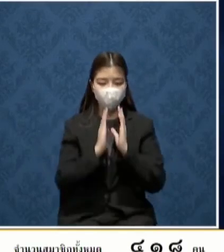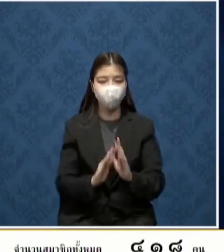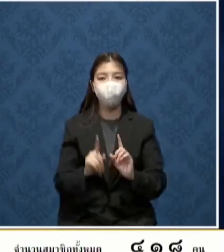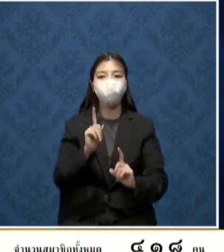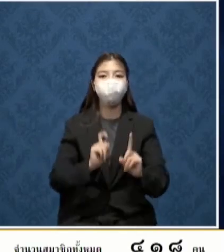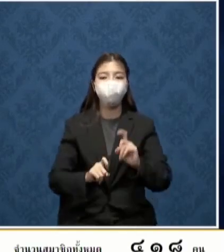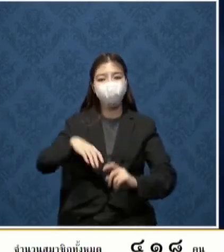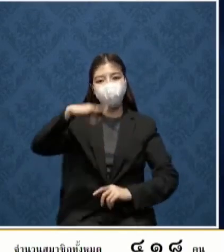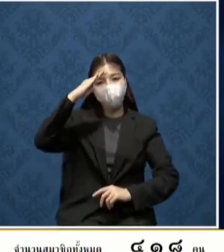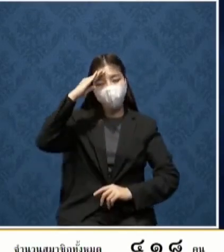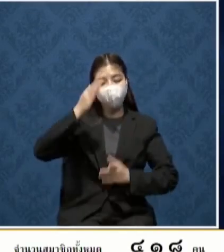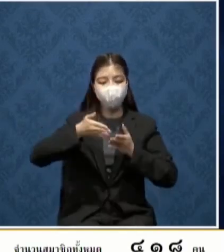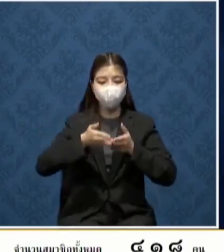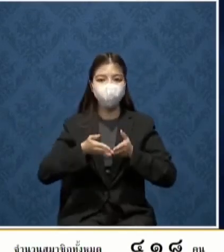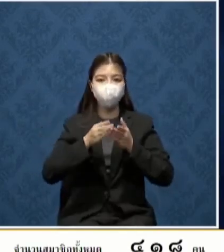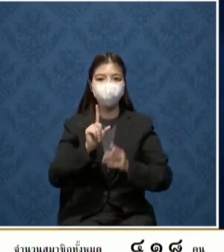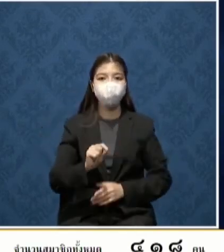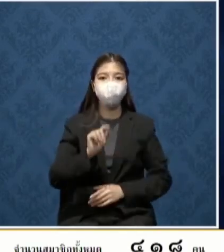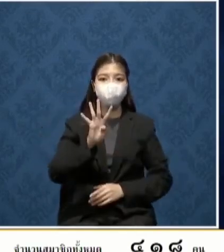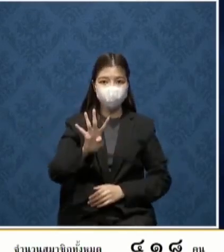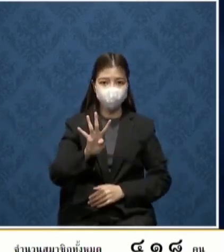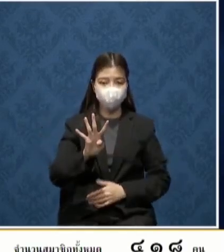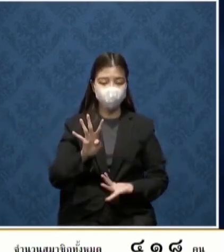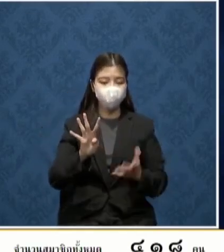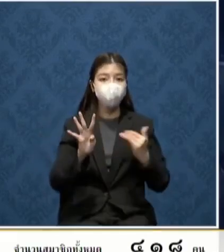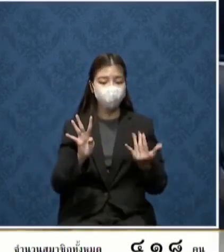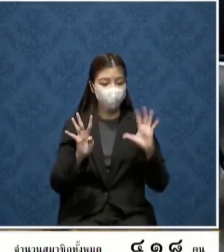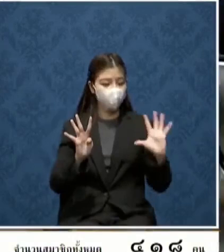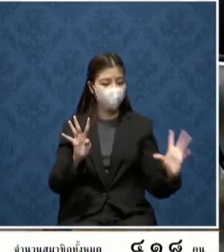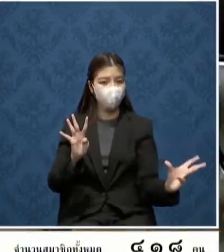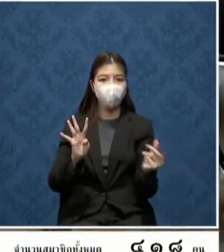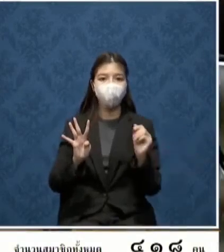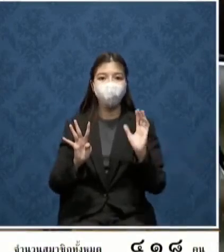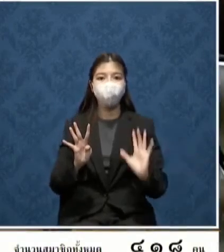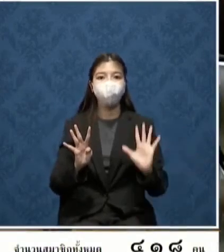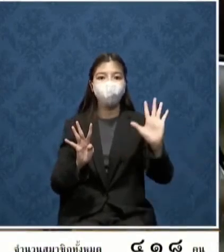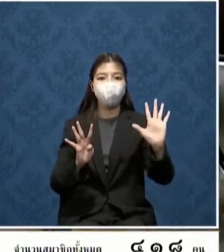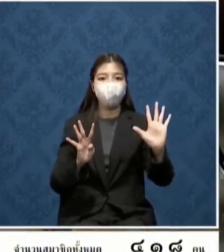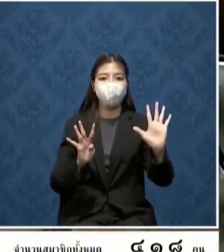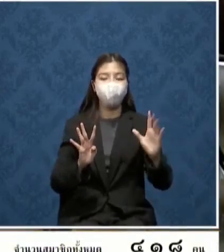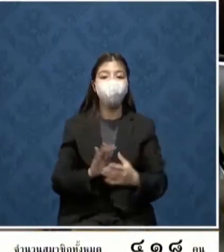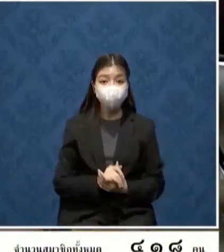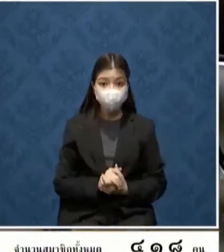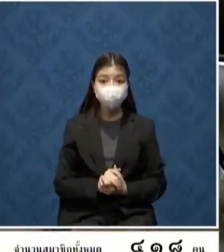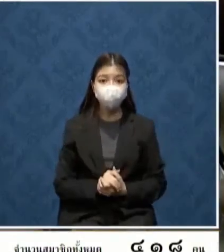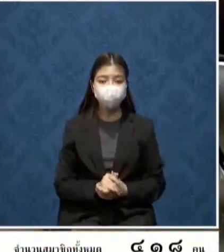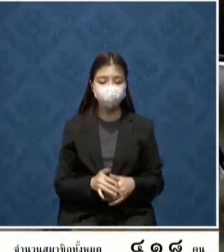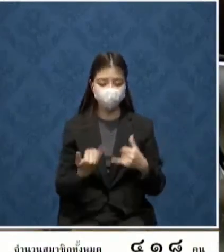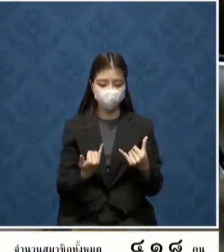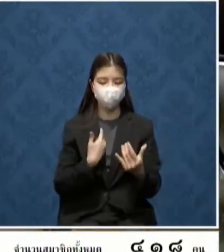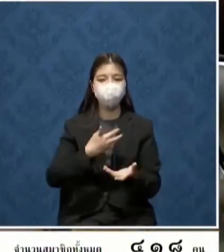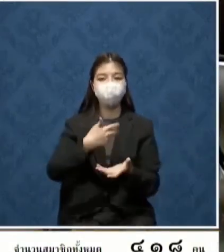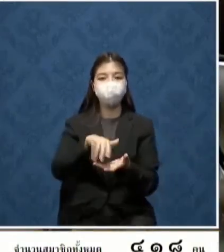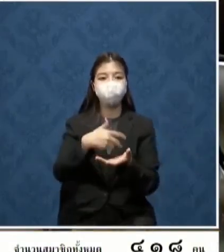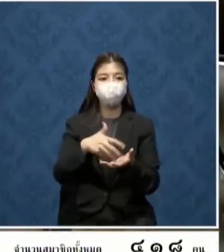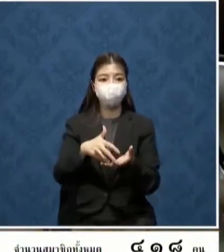ทหารเรือ 24 นาย และศูนยหายอีก 5 นายถปดครั สิ่งที่ผมอยากจะ